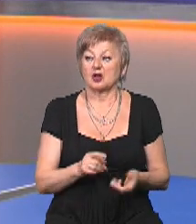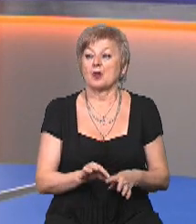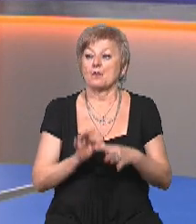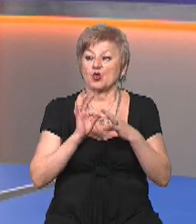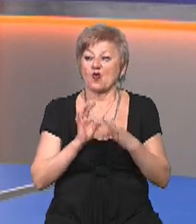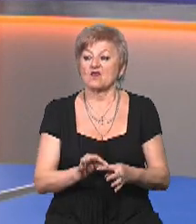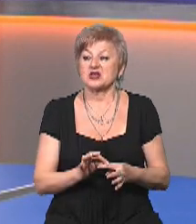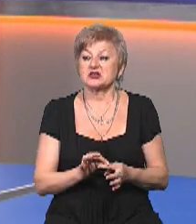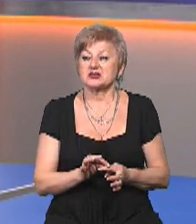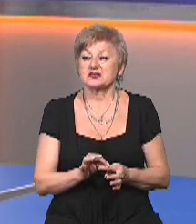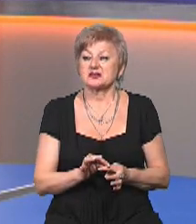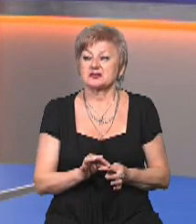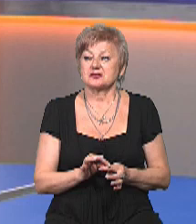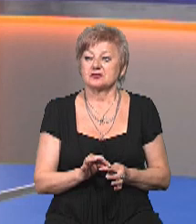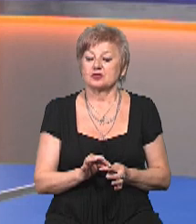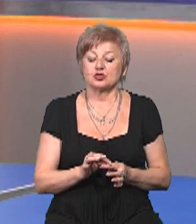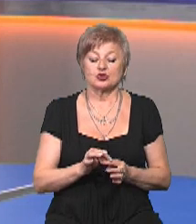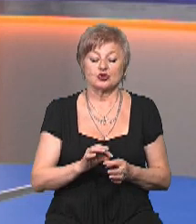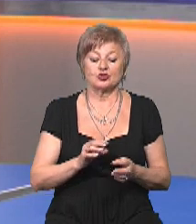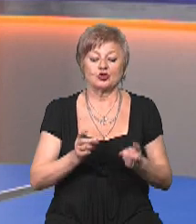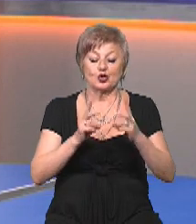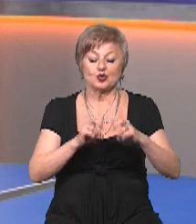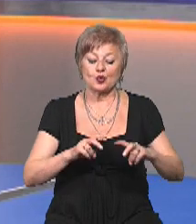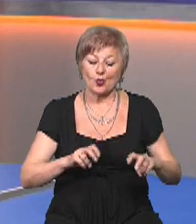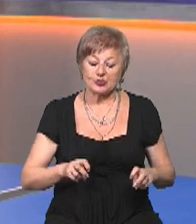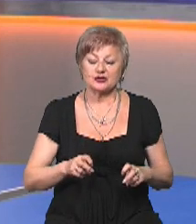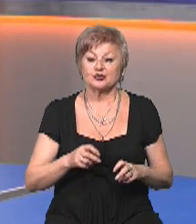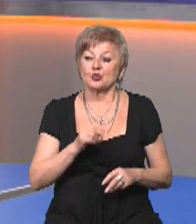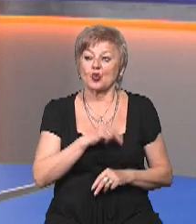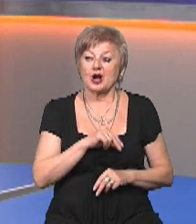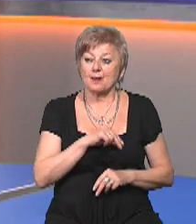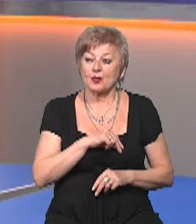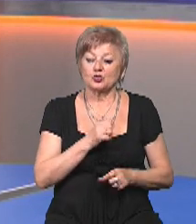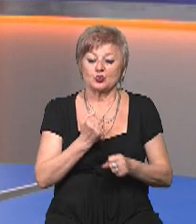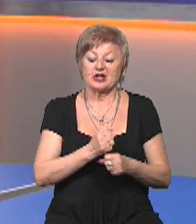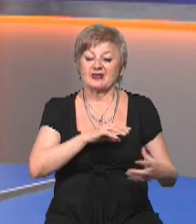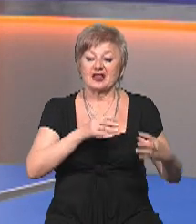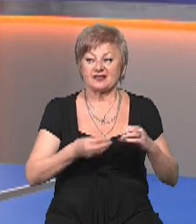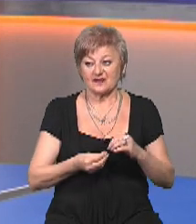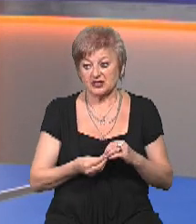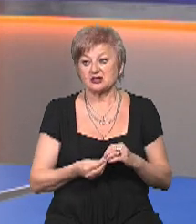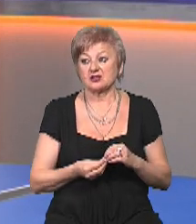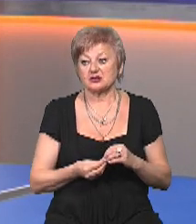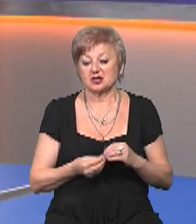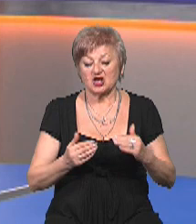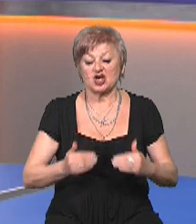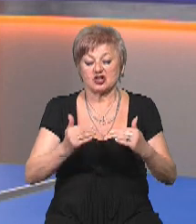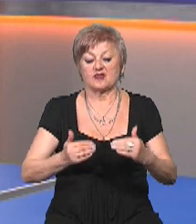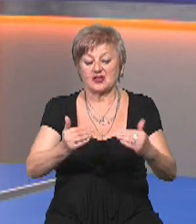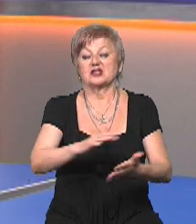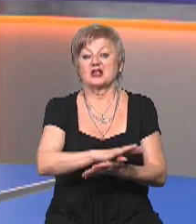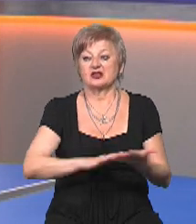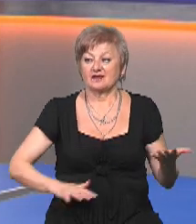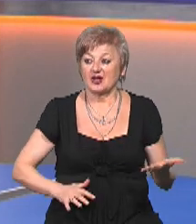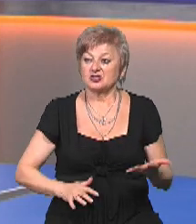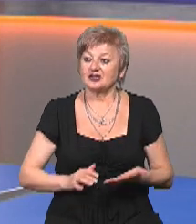провести дослідну роботу стосовно результатів, зробити висновки і рухатись далі.